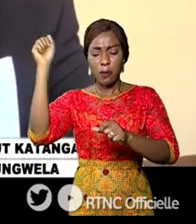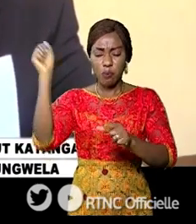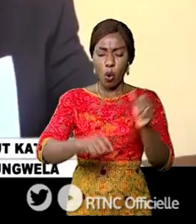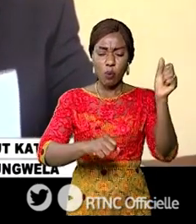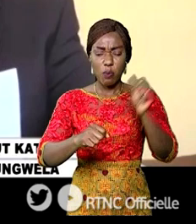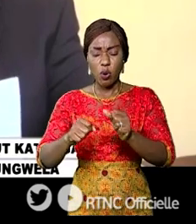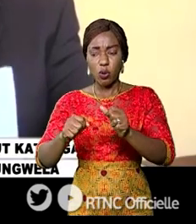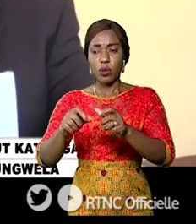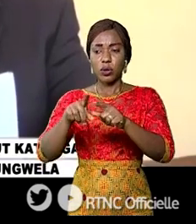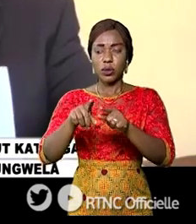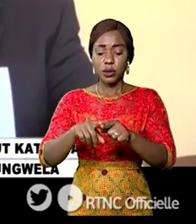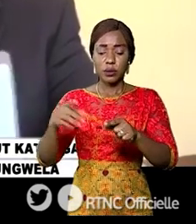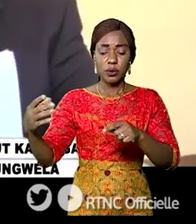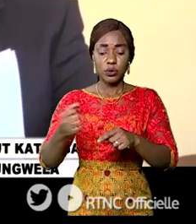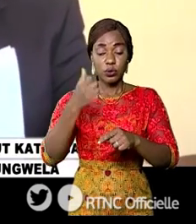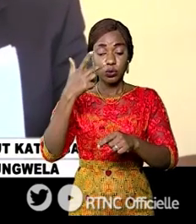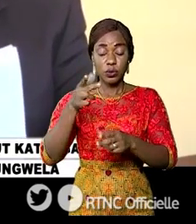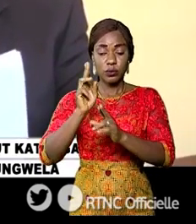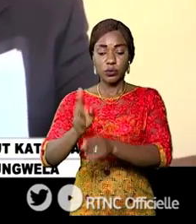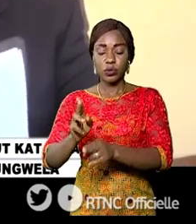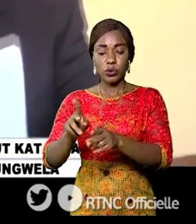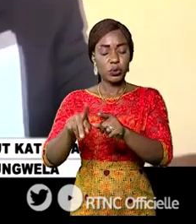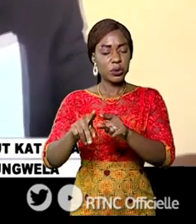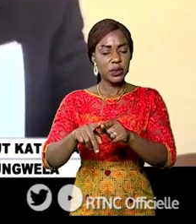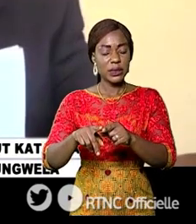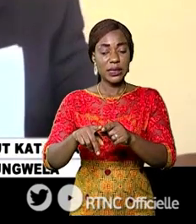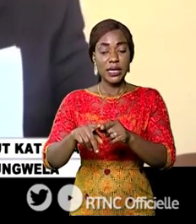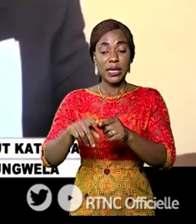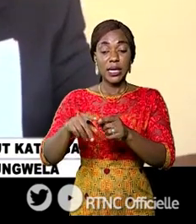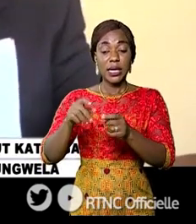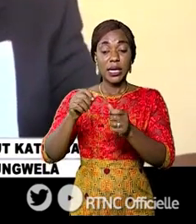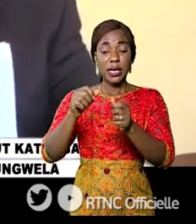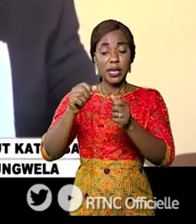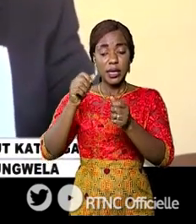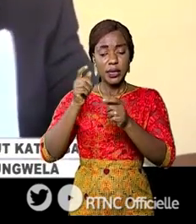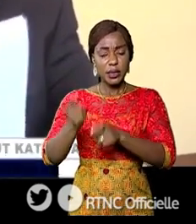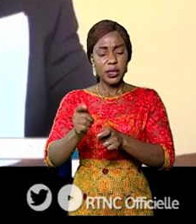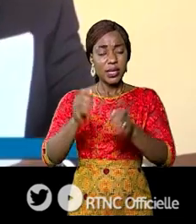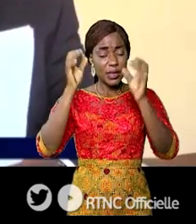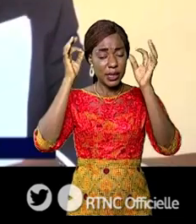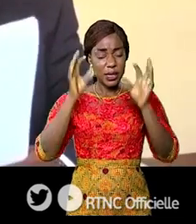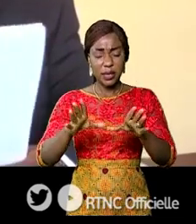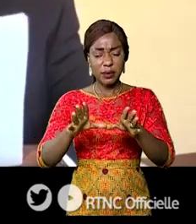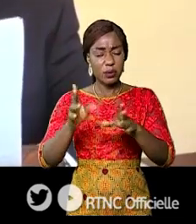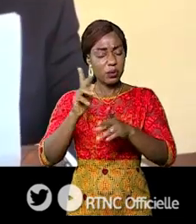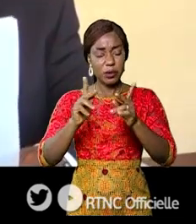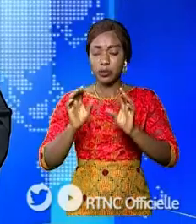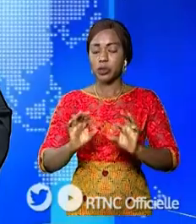et 3 armes ont été emportées. Il n'y a pas eu de dégâts collatéraux signalés auprès de la population